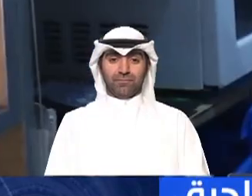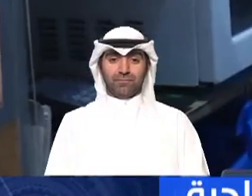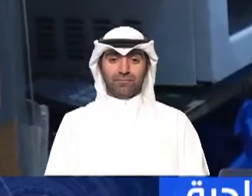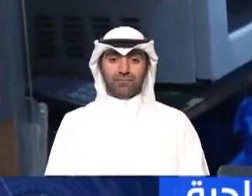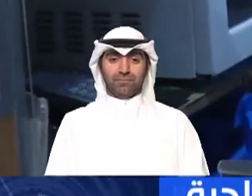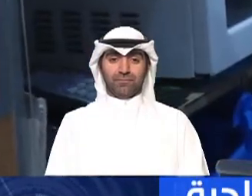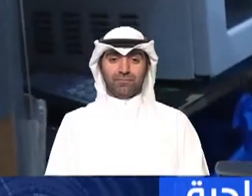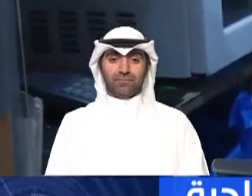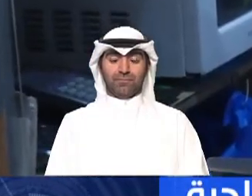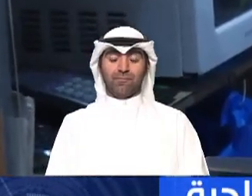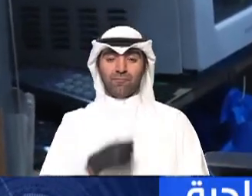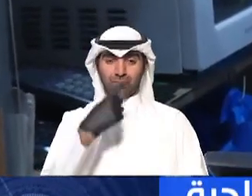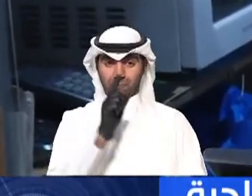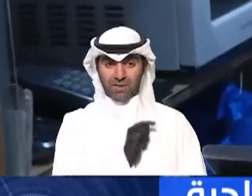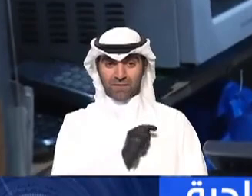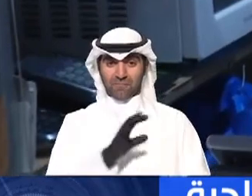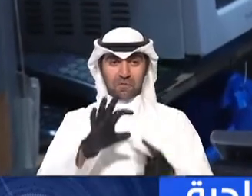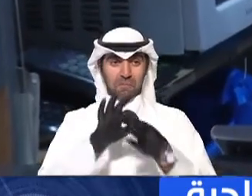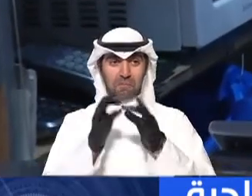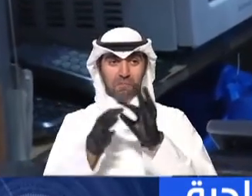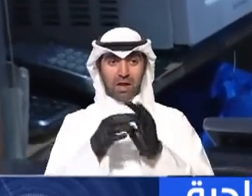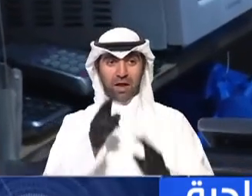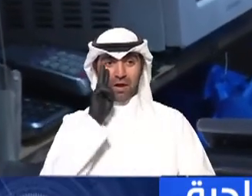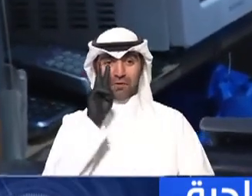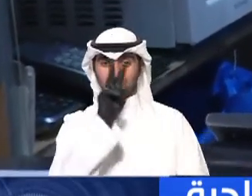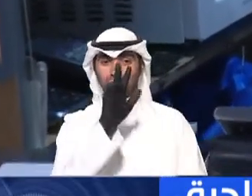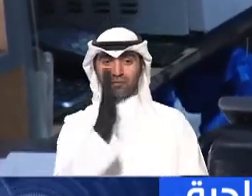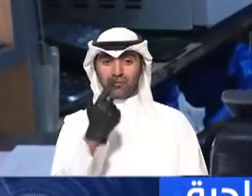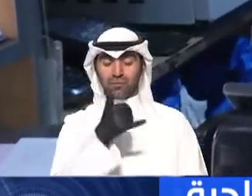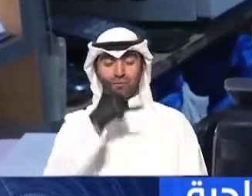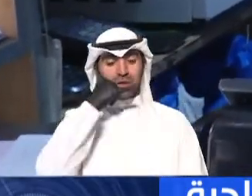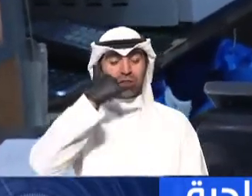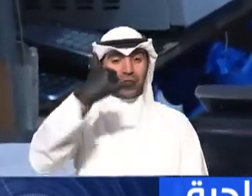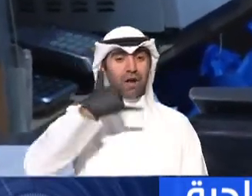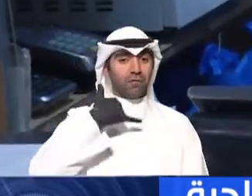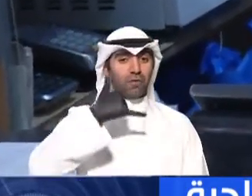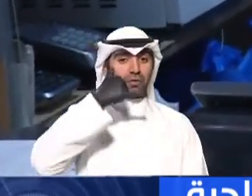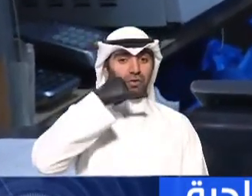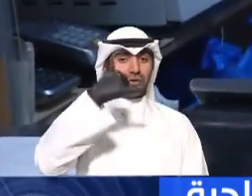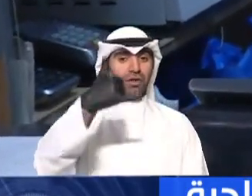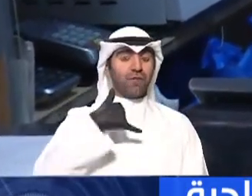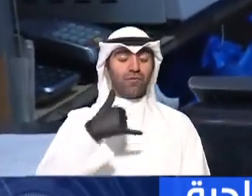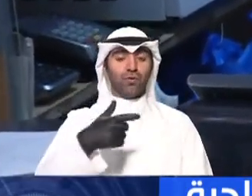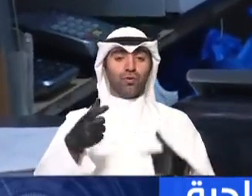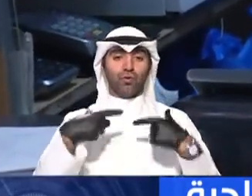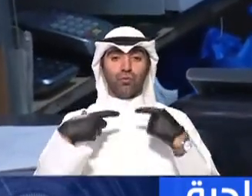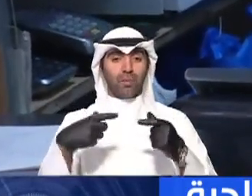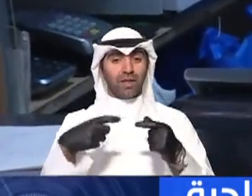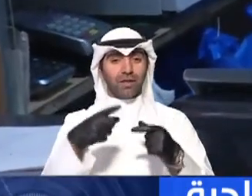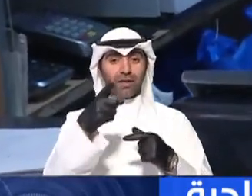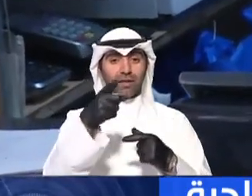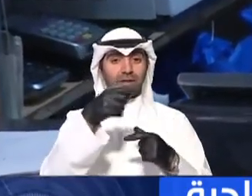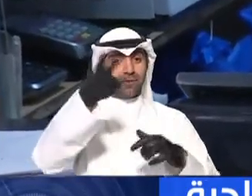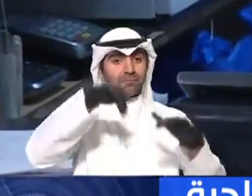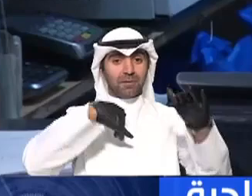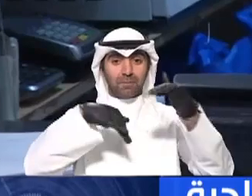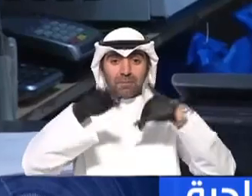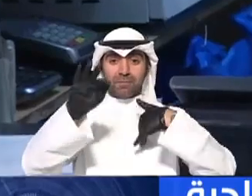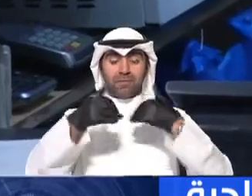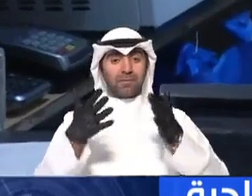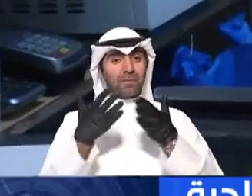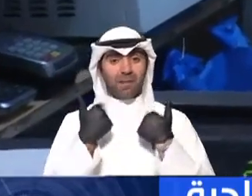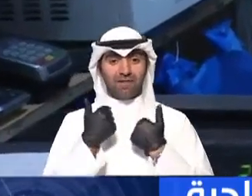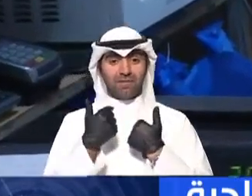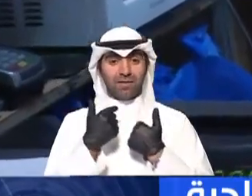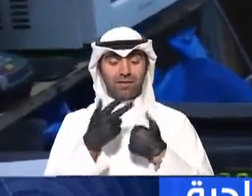خدمة البقالة عن طريق الهاتف وتوصيل الطلبات إلى المنازل ديليفري، هكذا بدأت مزاولة نشاط عمل